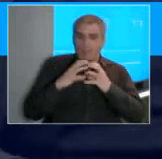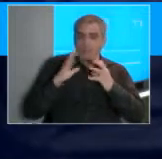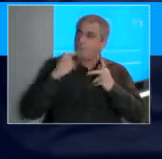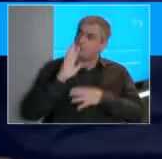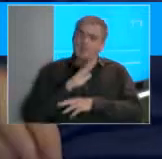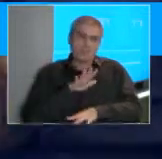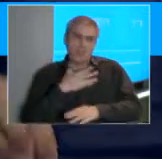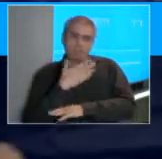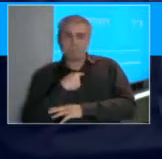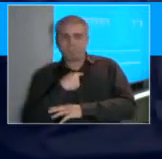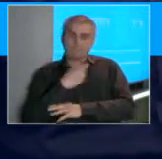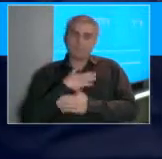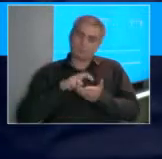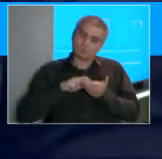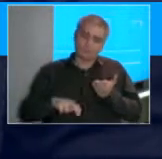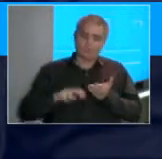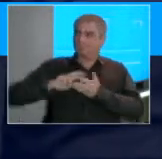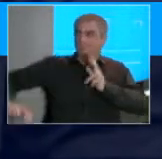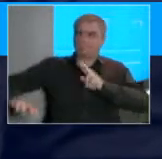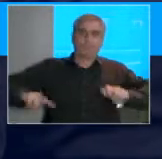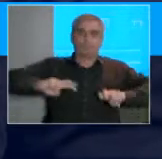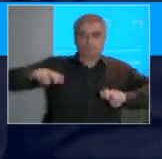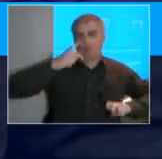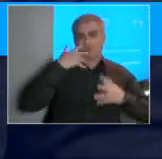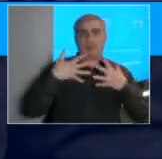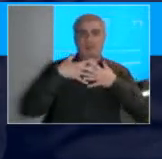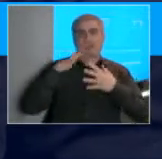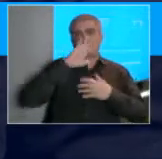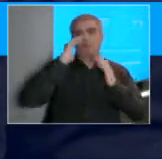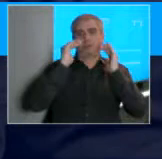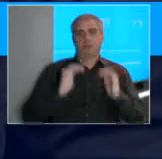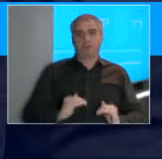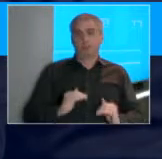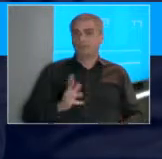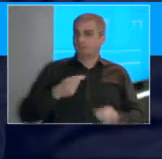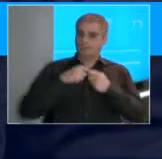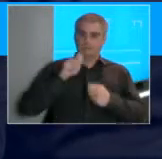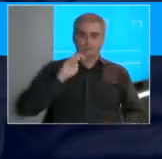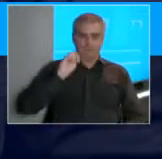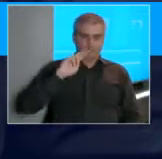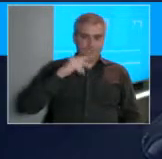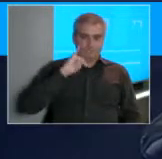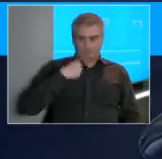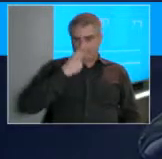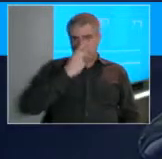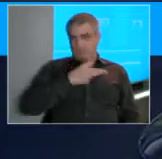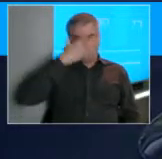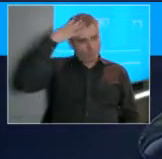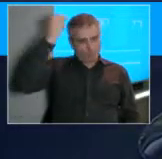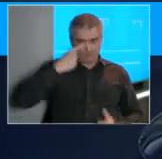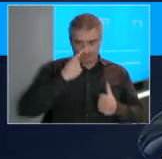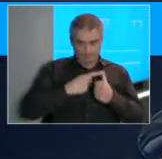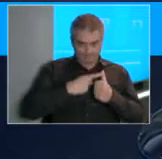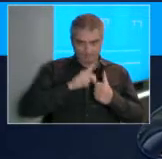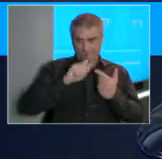מדינות שירצו לצאת או לצאת חלקית, אז אולי באמת אנחנו נראה את האיחוד נחלש משמעותית. כן. חבר הכנסת מרגי, אנחנו ראינו את זה אצל דונלד טראמפ, אנחנו